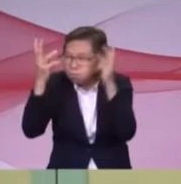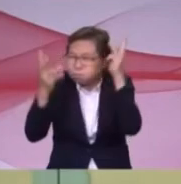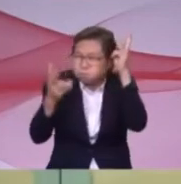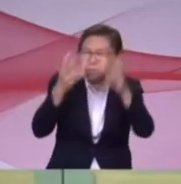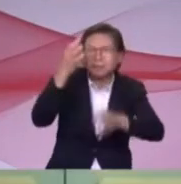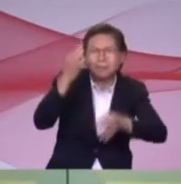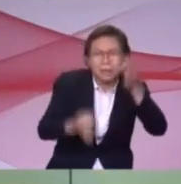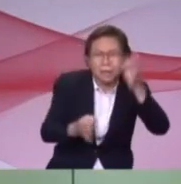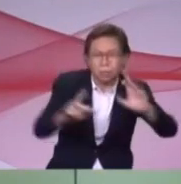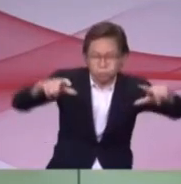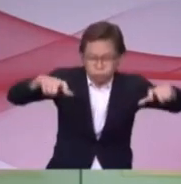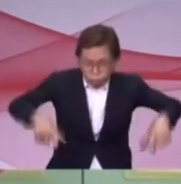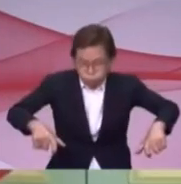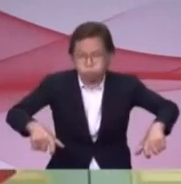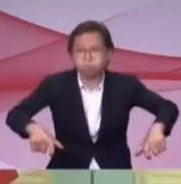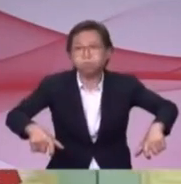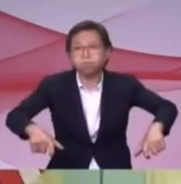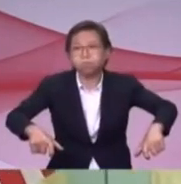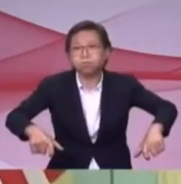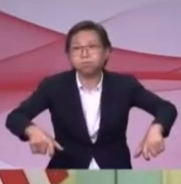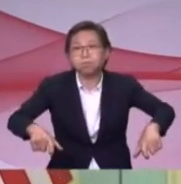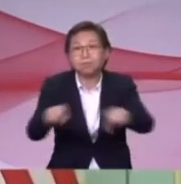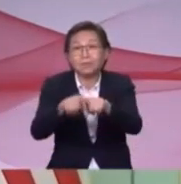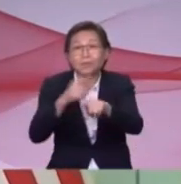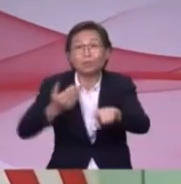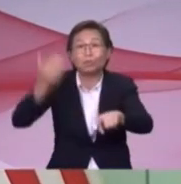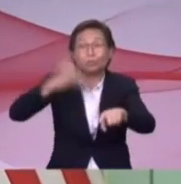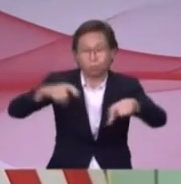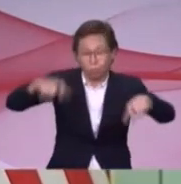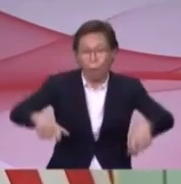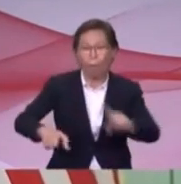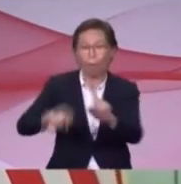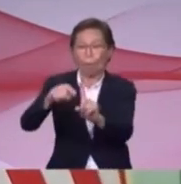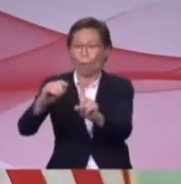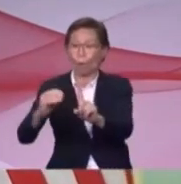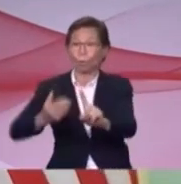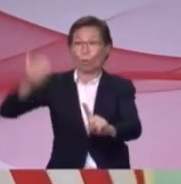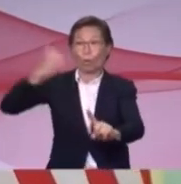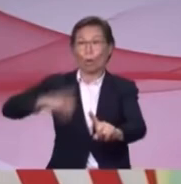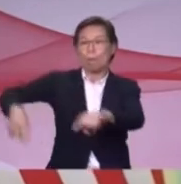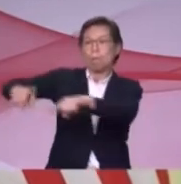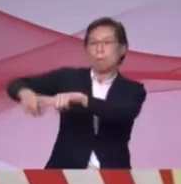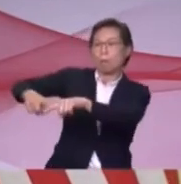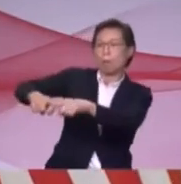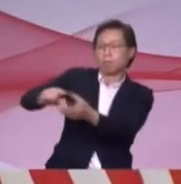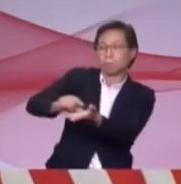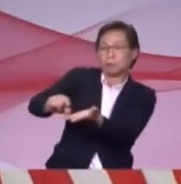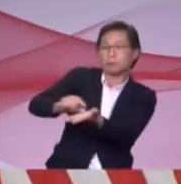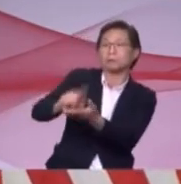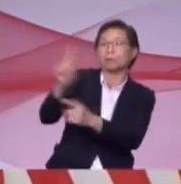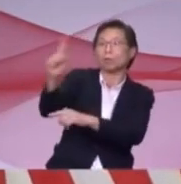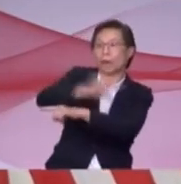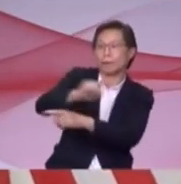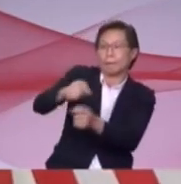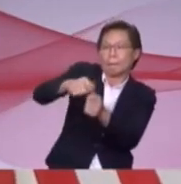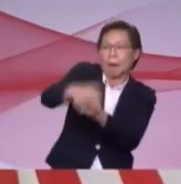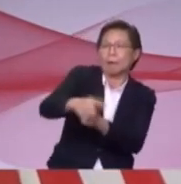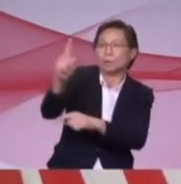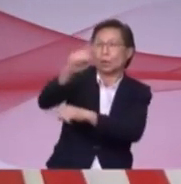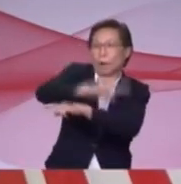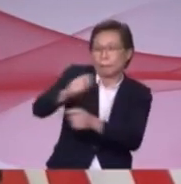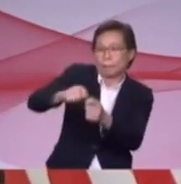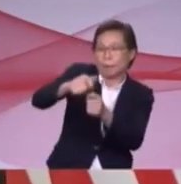total lockdown dilaksanakan, mereka yang bergantung kepada pendapatan harian